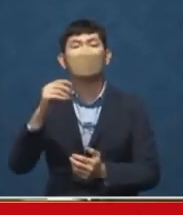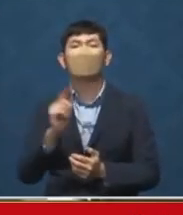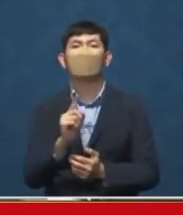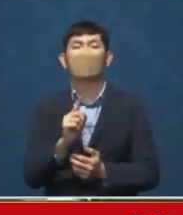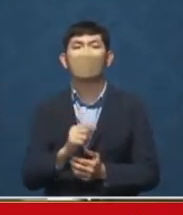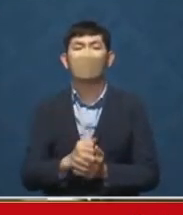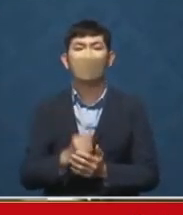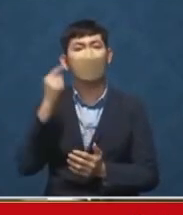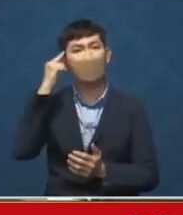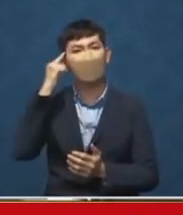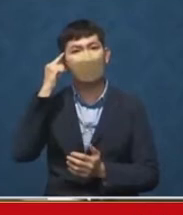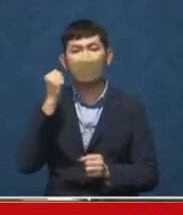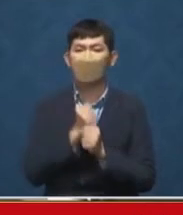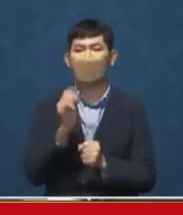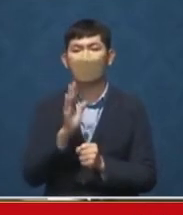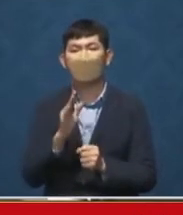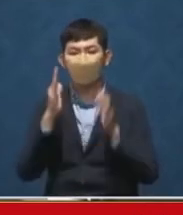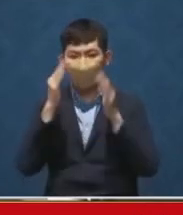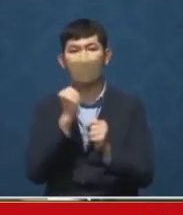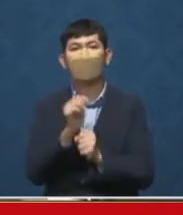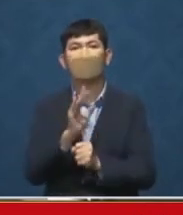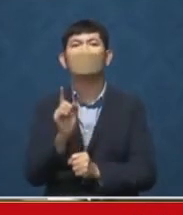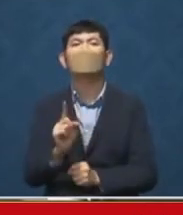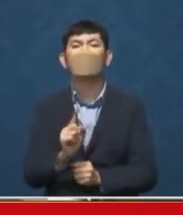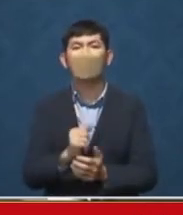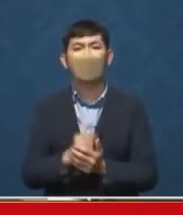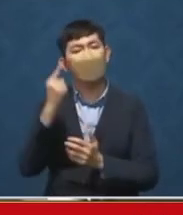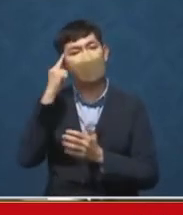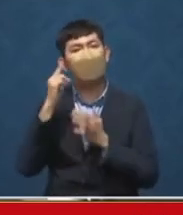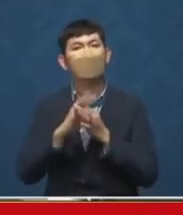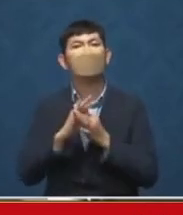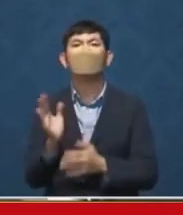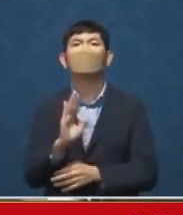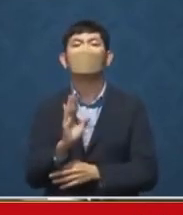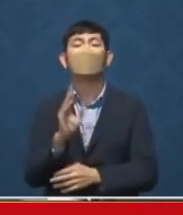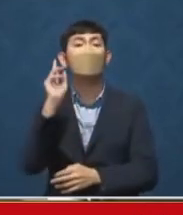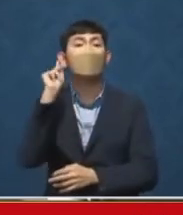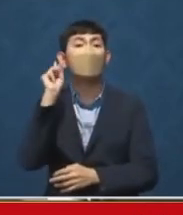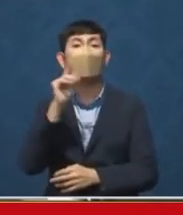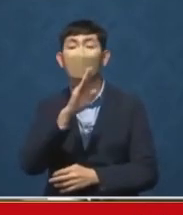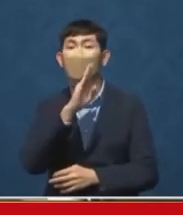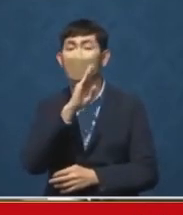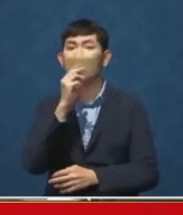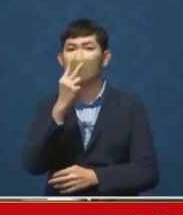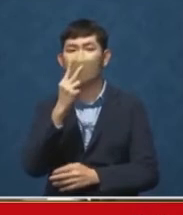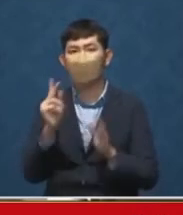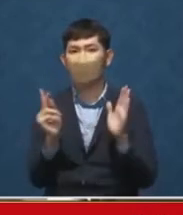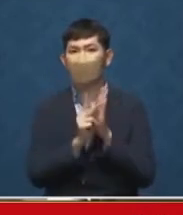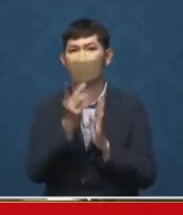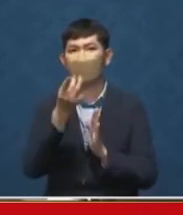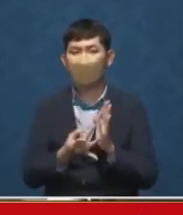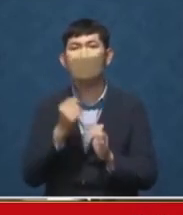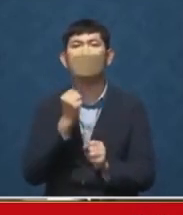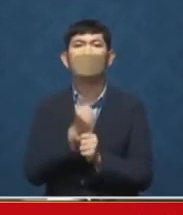ไรเขาไว้ไปตั้งใจที่จะไม่ทำอะไรเขาไว้เพราะนั้นท่านไม่ต้องห่วงหรอกเรื่องข่าวเนี่ยถ้าเขาจะกำหนดกฎเก